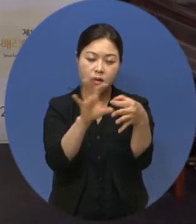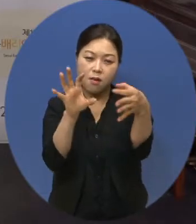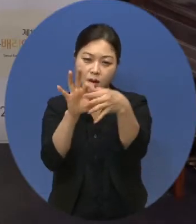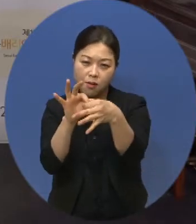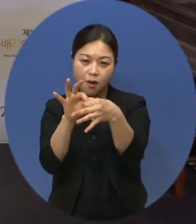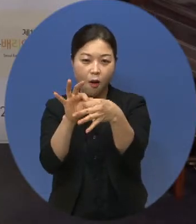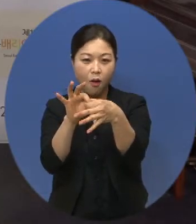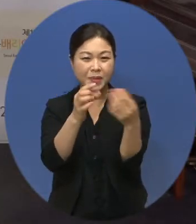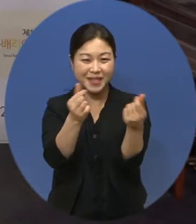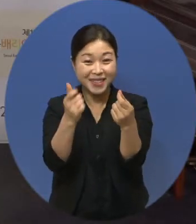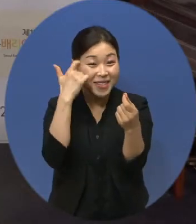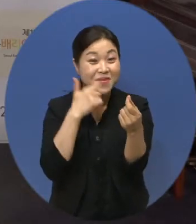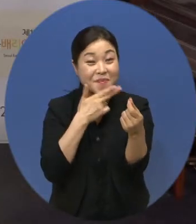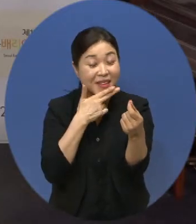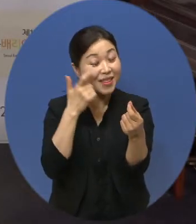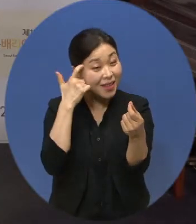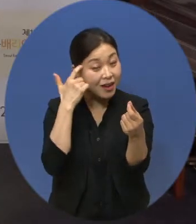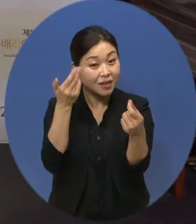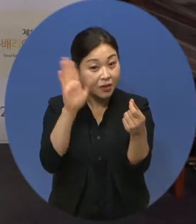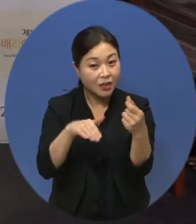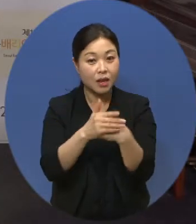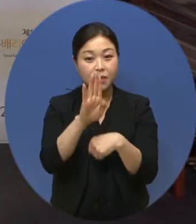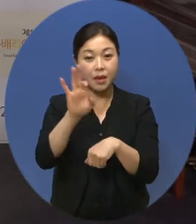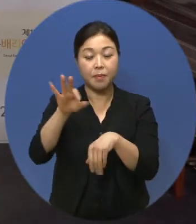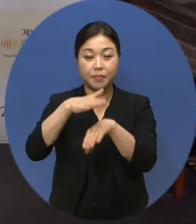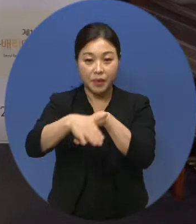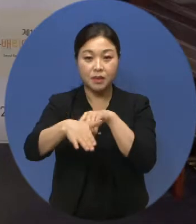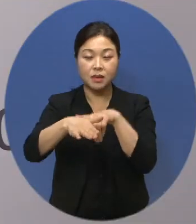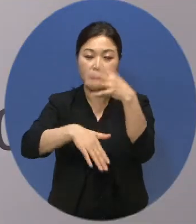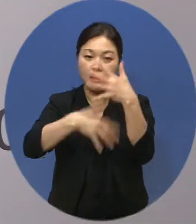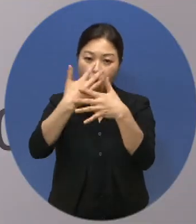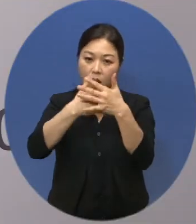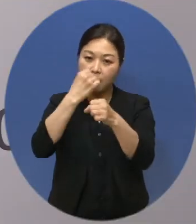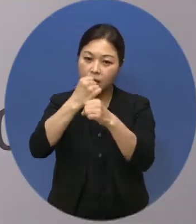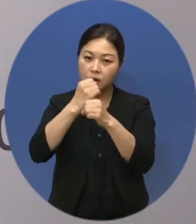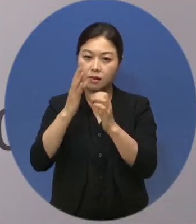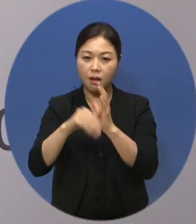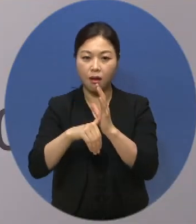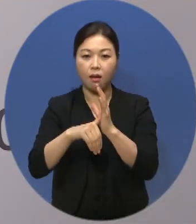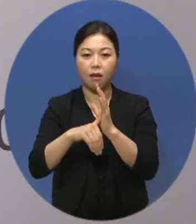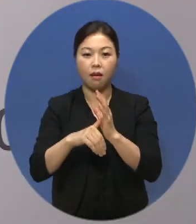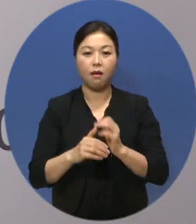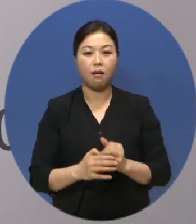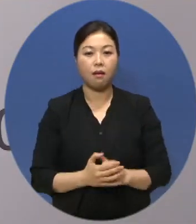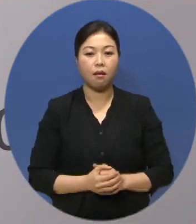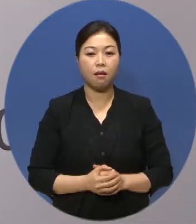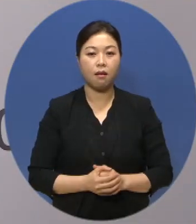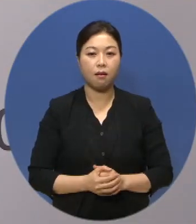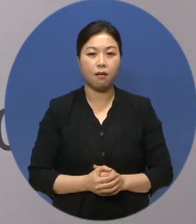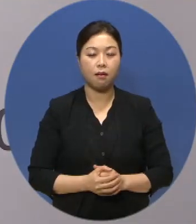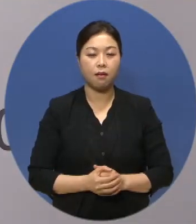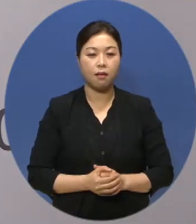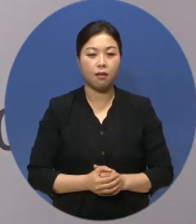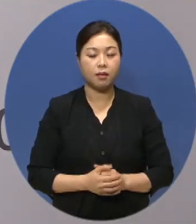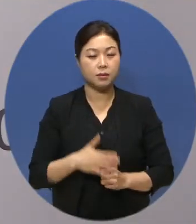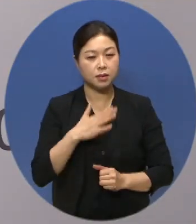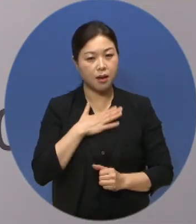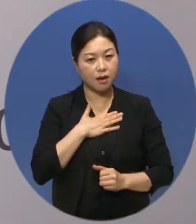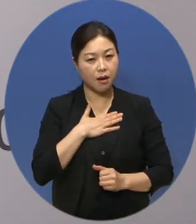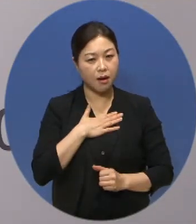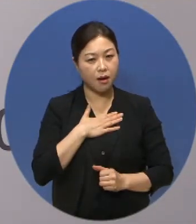생각들을 하고 있었는데 이번에 베리어 프리 버전을 해보니까 일단 제가 뭐 한쪽으로